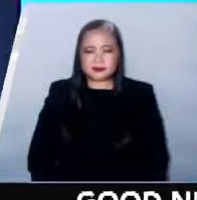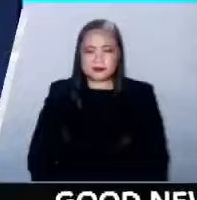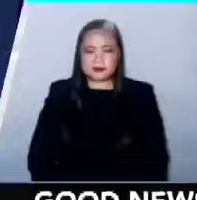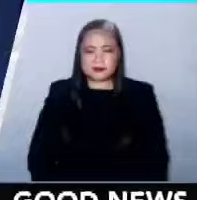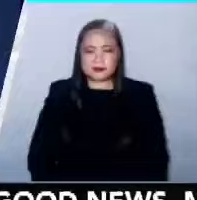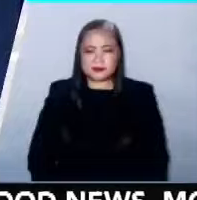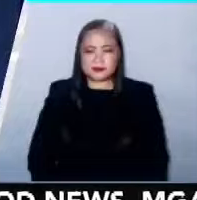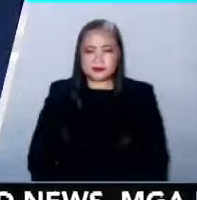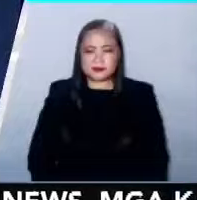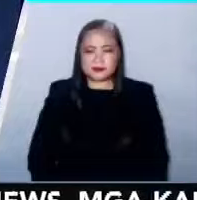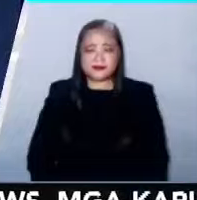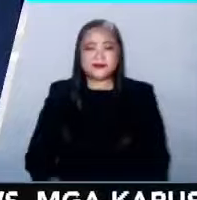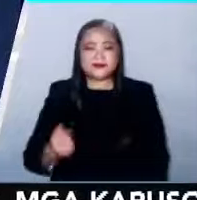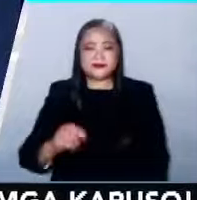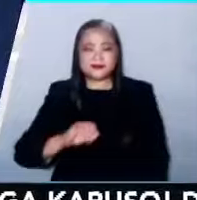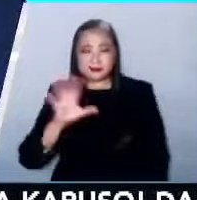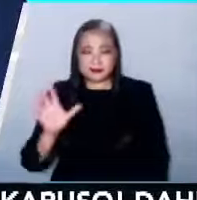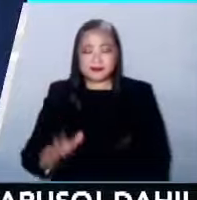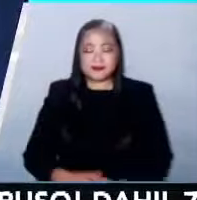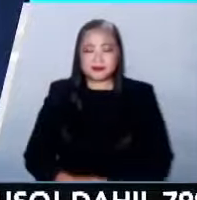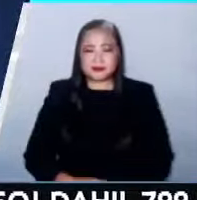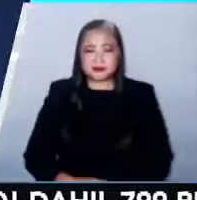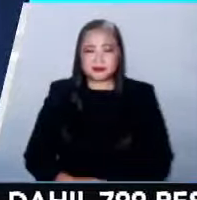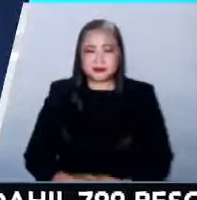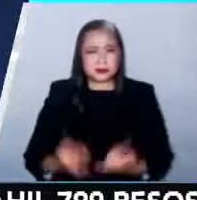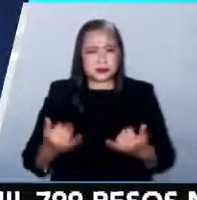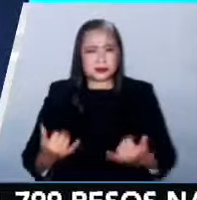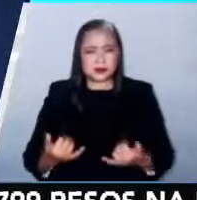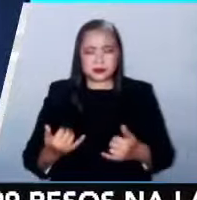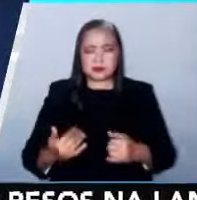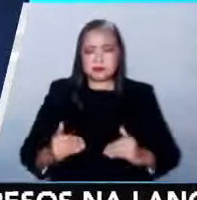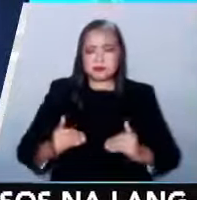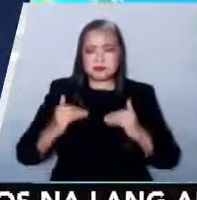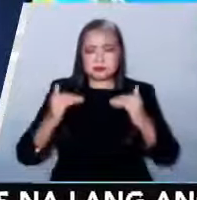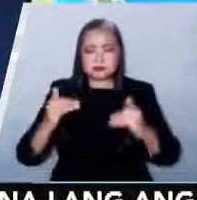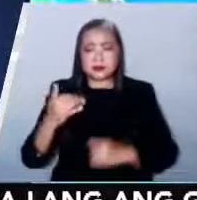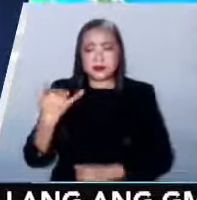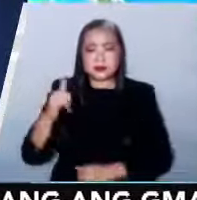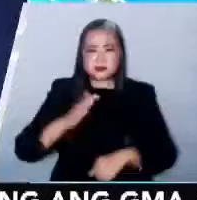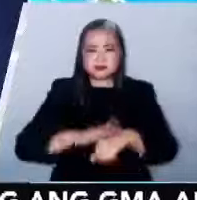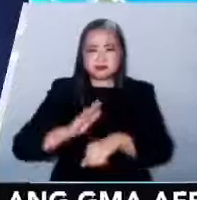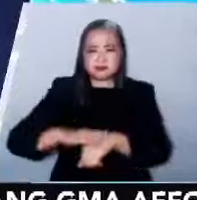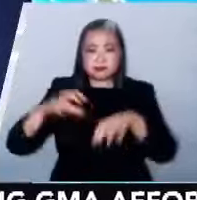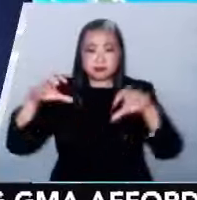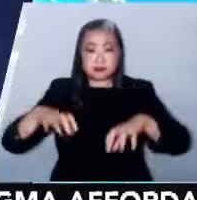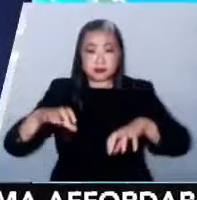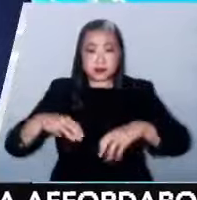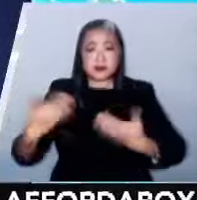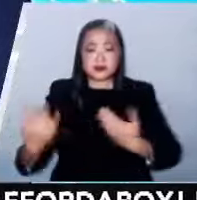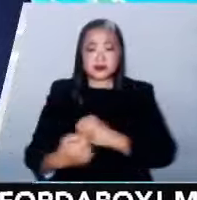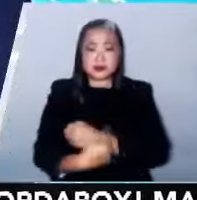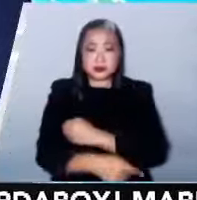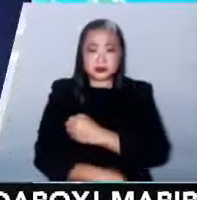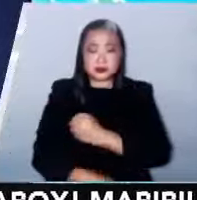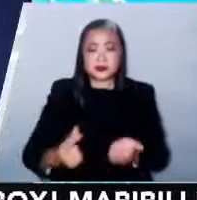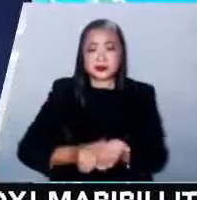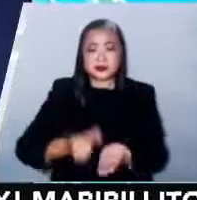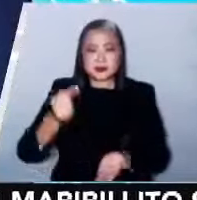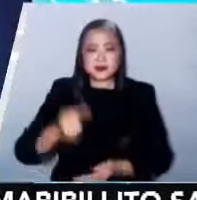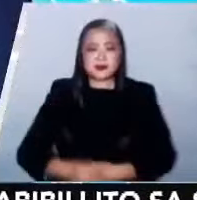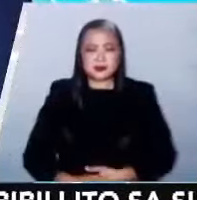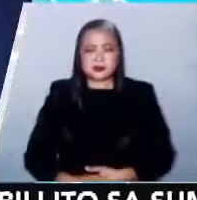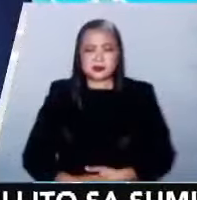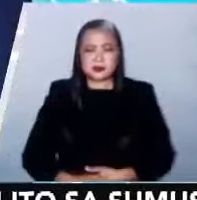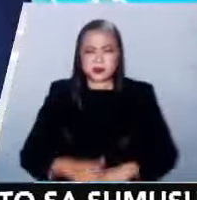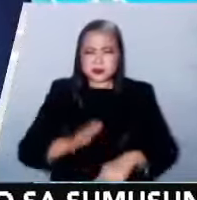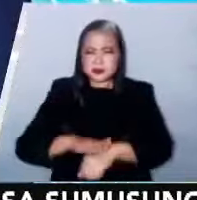Magandang umaga po mga kapuso. Nakataas po ngayon ang yellow rainfall warning sa Zambales at Tarlac. Pinaalerto ng PAGASA ang mga residente